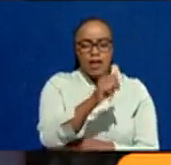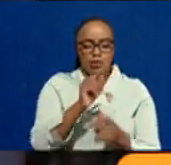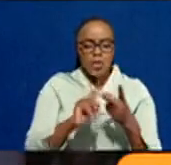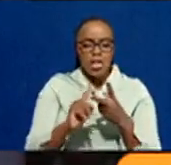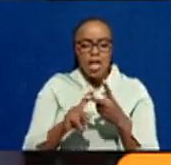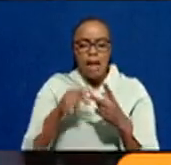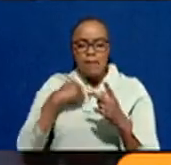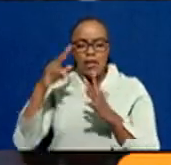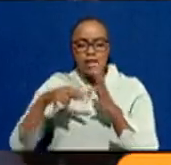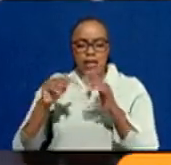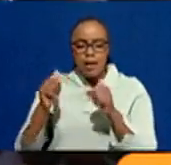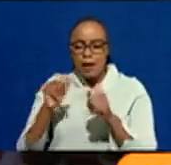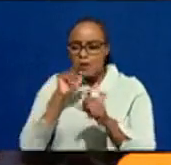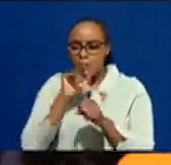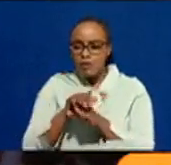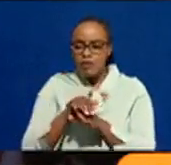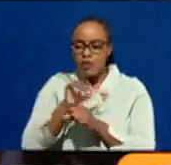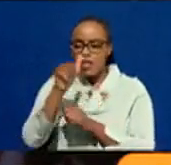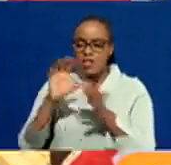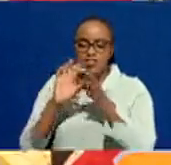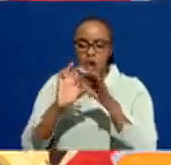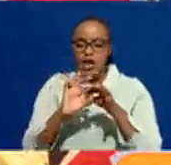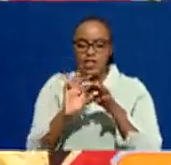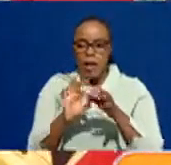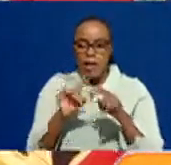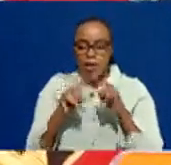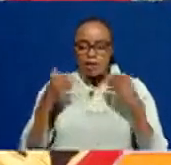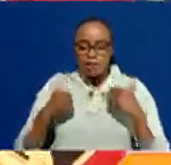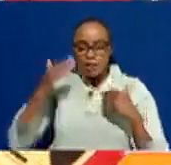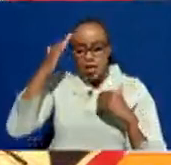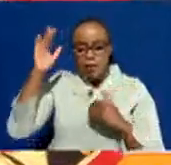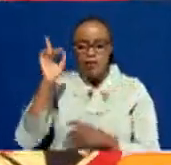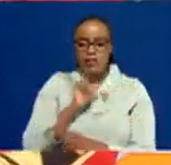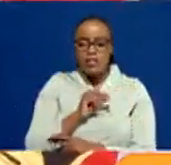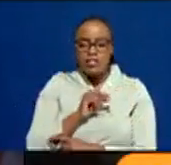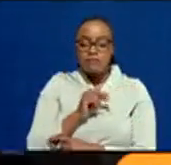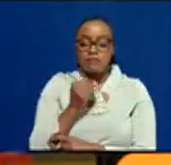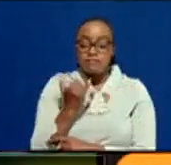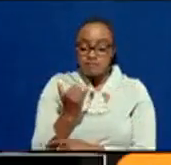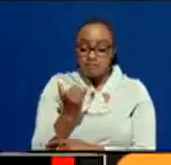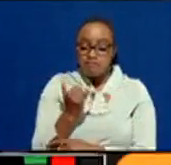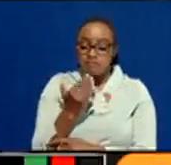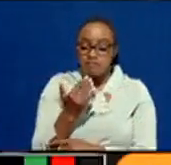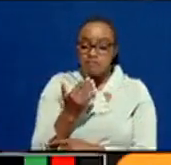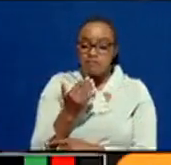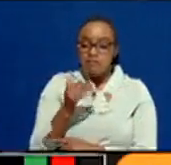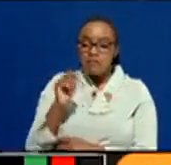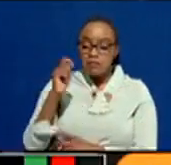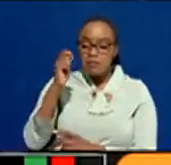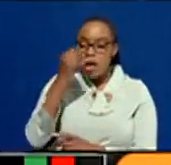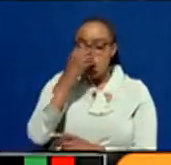Kenya Kwanza, nor have I read the other one of Azimio, but I know His Excellency Ruto.